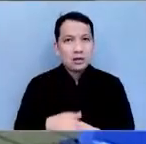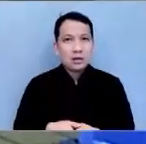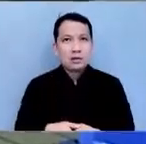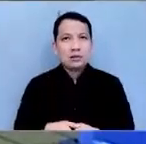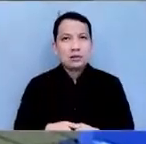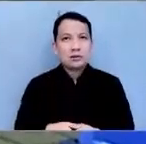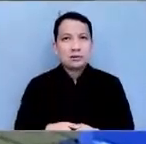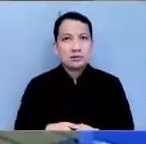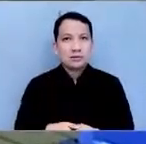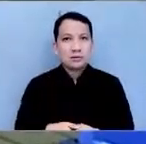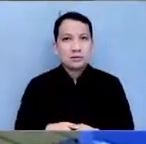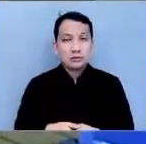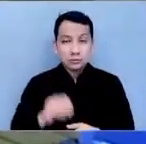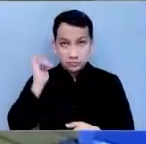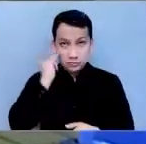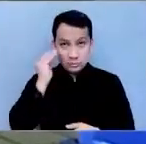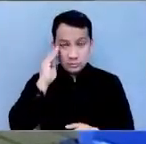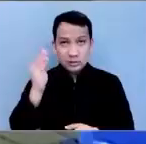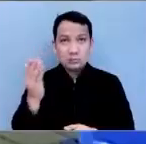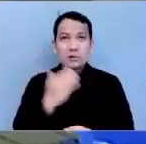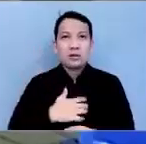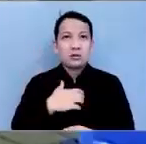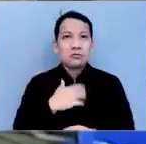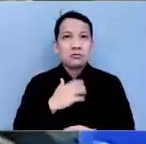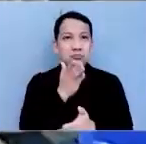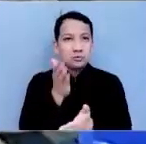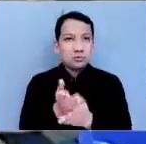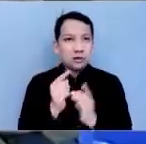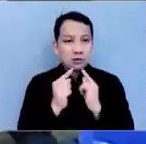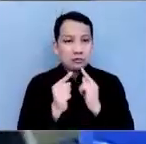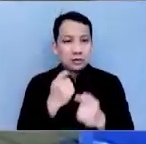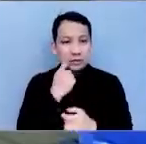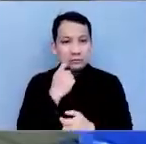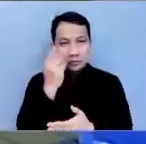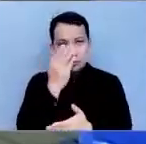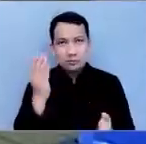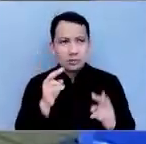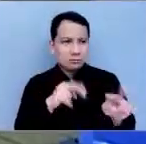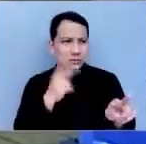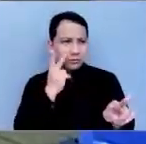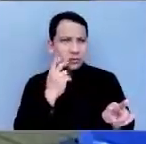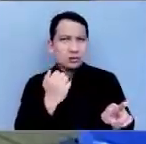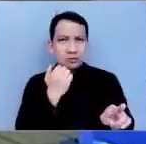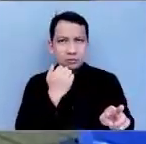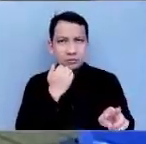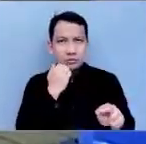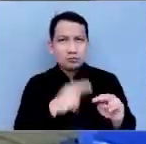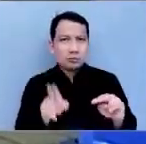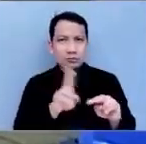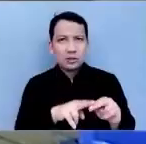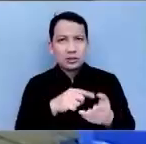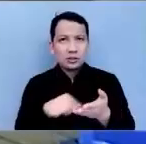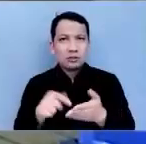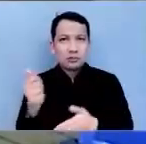Julius Gretchen, alam nyo, ngayon pa nga lang ay umaalma na yung mga commuter na nakausap natin kanina. Sa tingin kasi nila, wrong timing ang pagpapatupad nitong fare